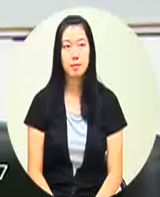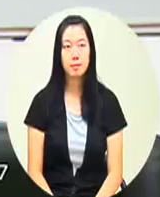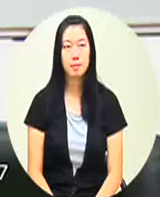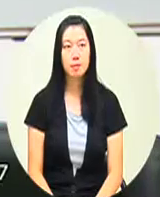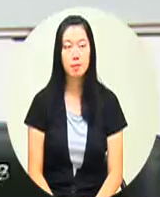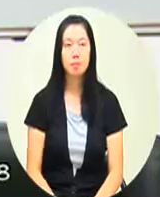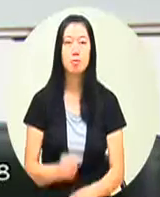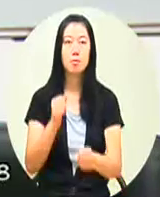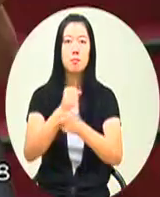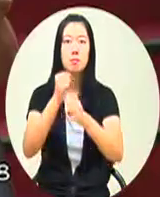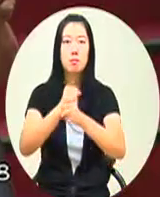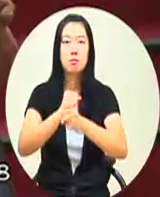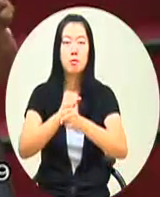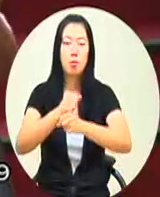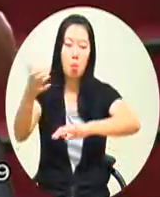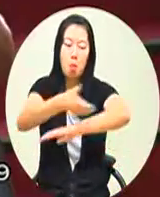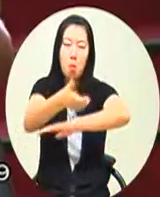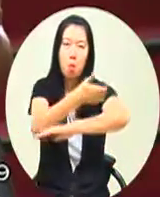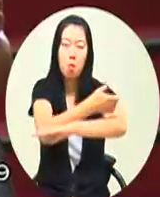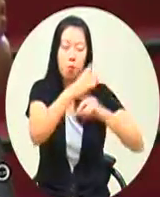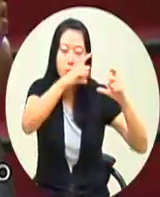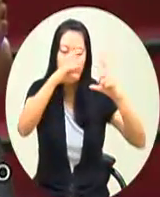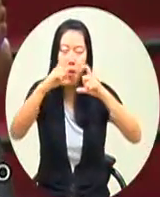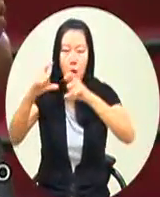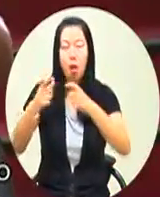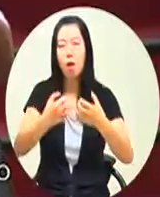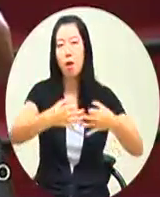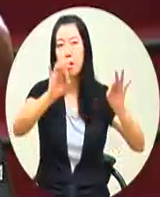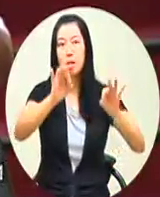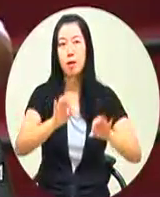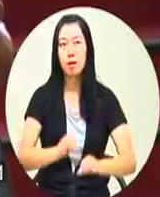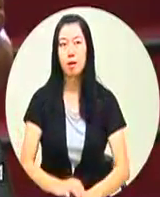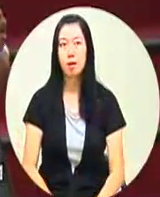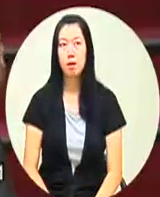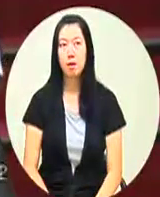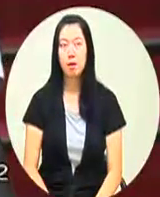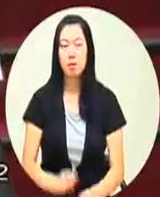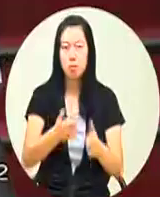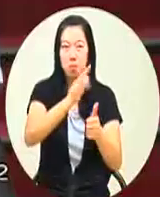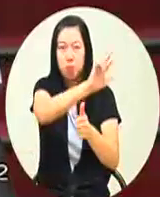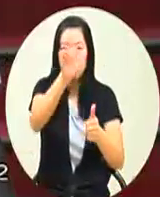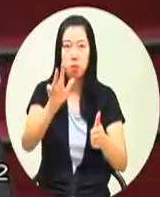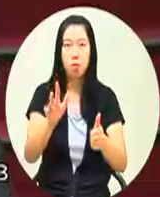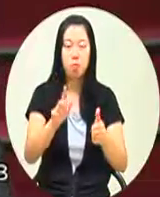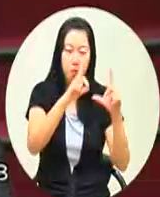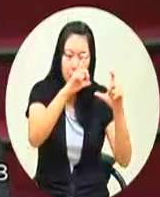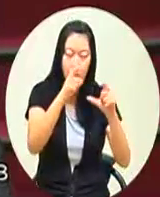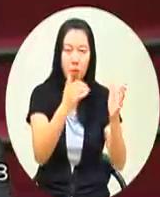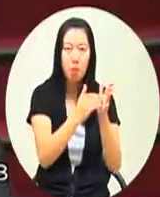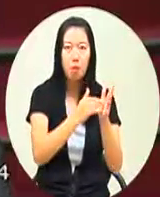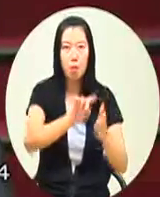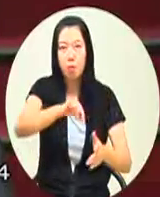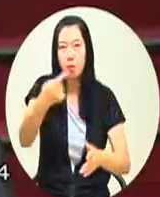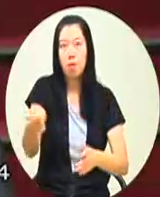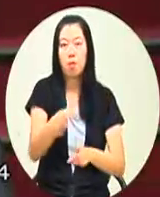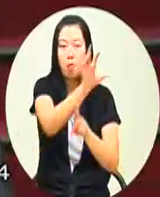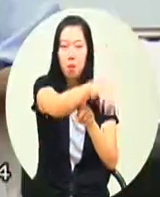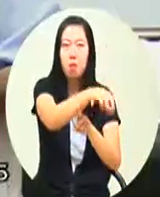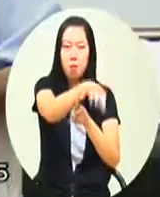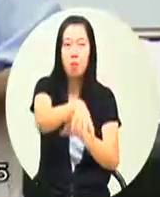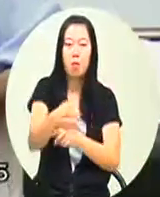拍拍照，第一天为了拍照，重机械6-7台，拍完